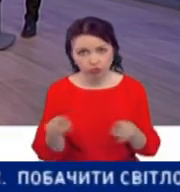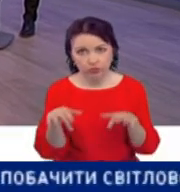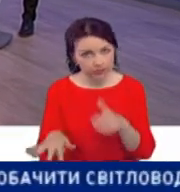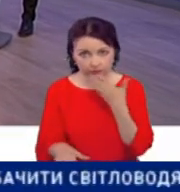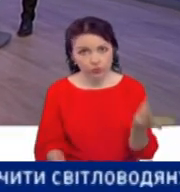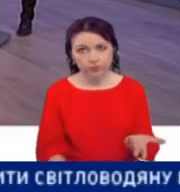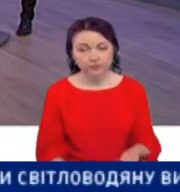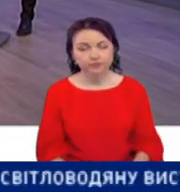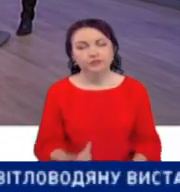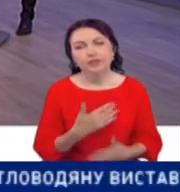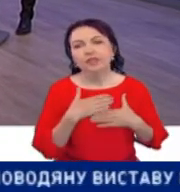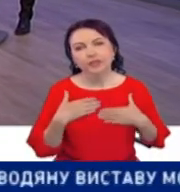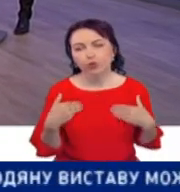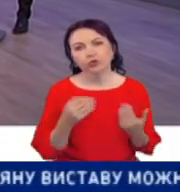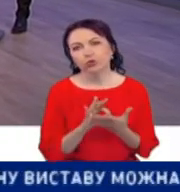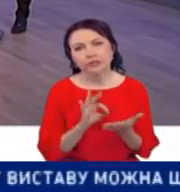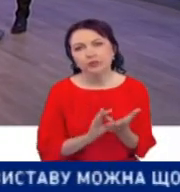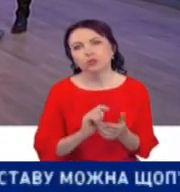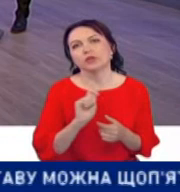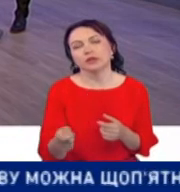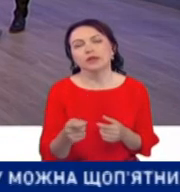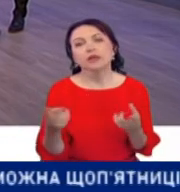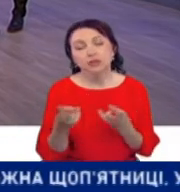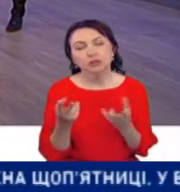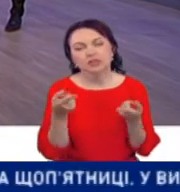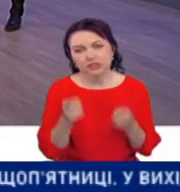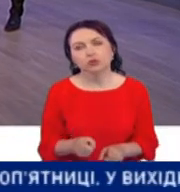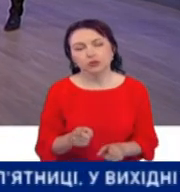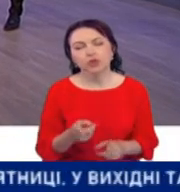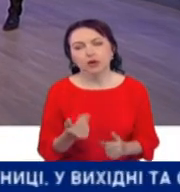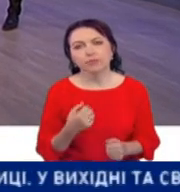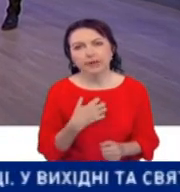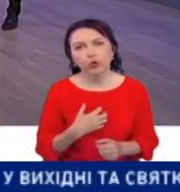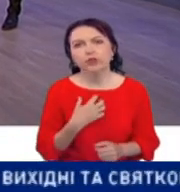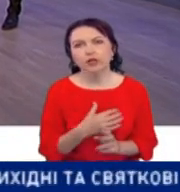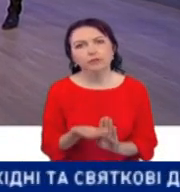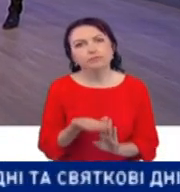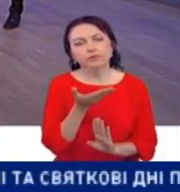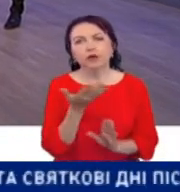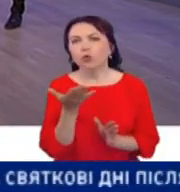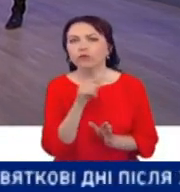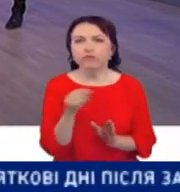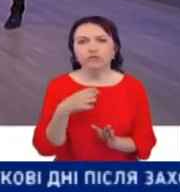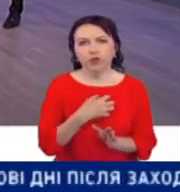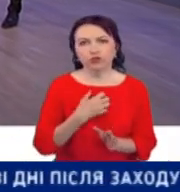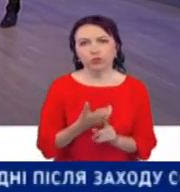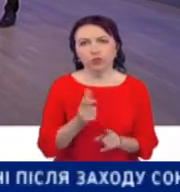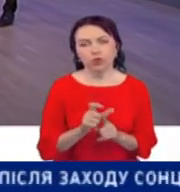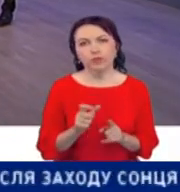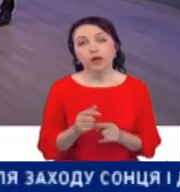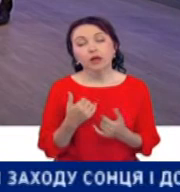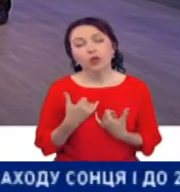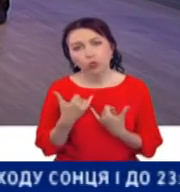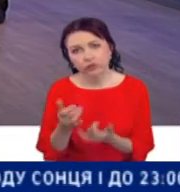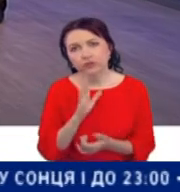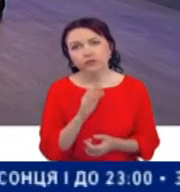хочу оцінювати, дійсно потрібно ставити пріоритети і вивчати їх, і... Я з повагою дуже ставлюсь до пані